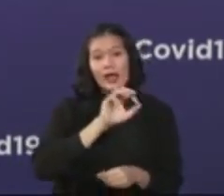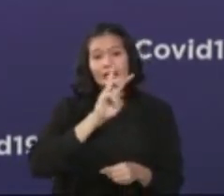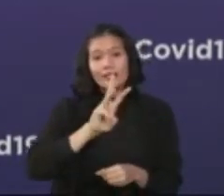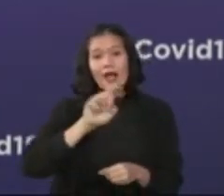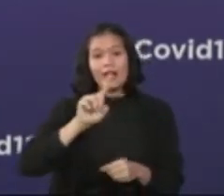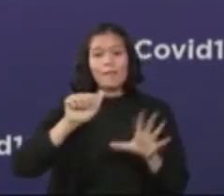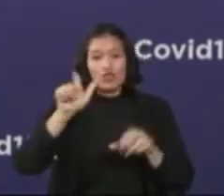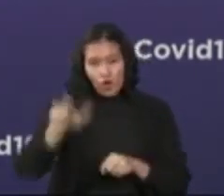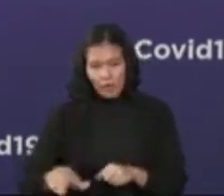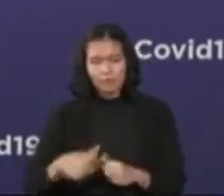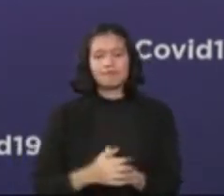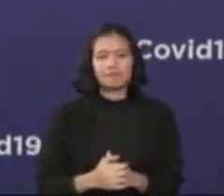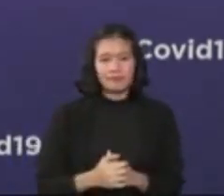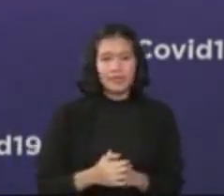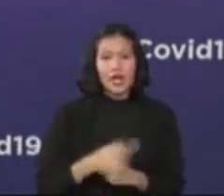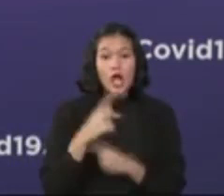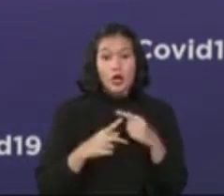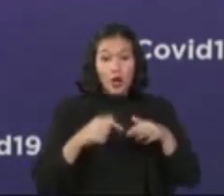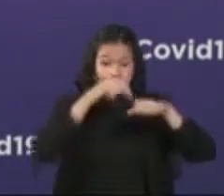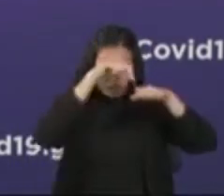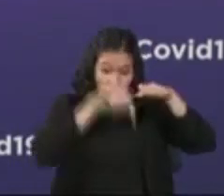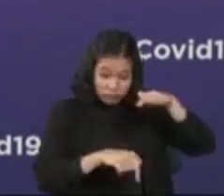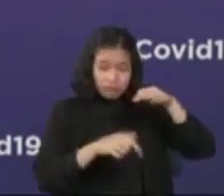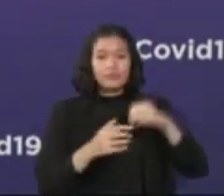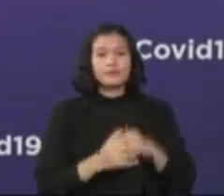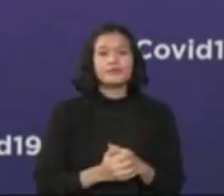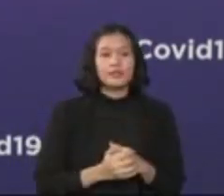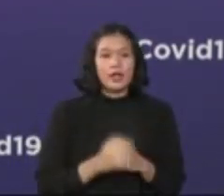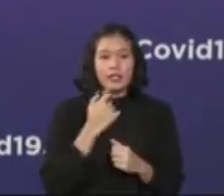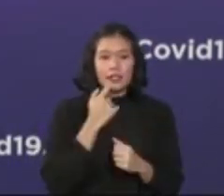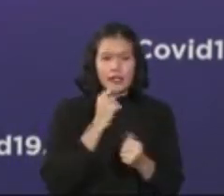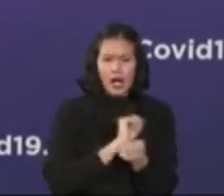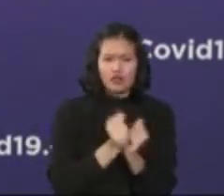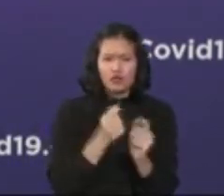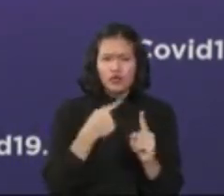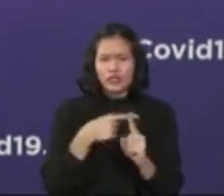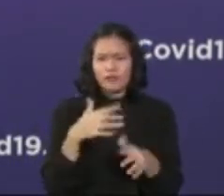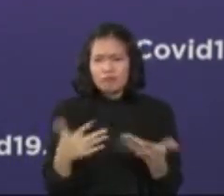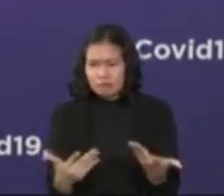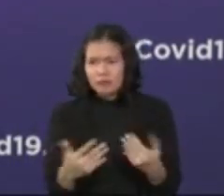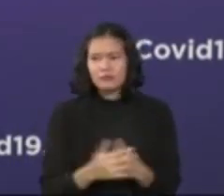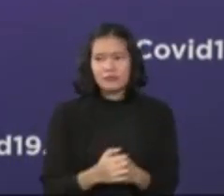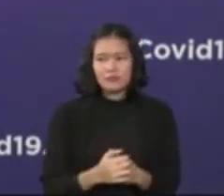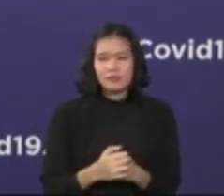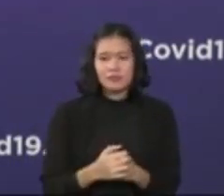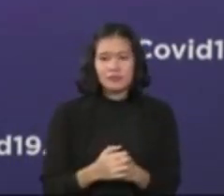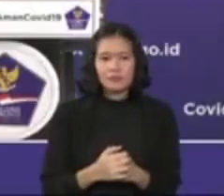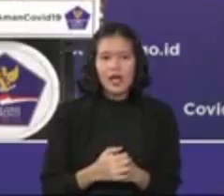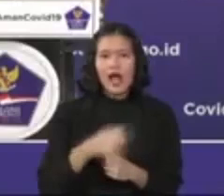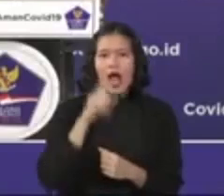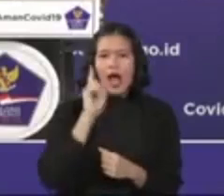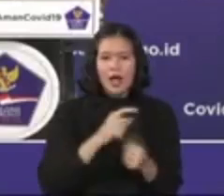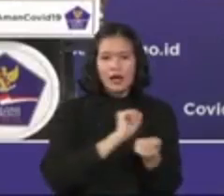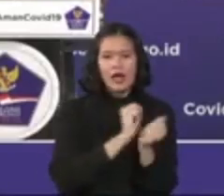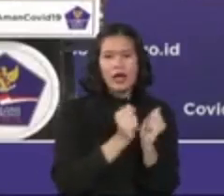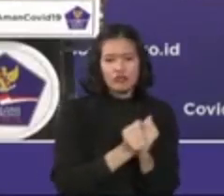34.316. Kalau kemudian kita rinci lebih lanjut tentang kasus positif ini, maka kita dapatkan